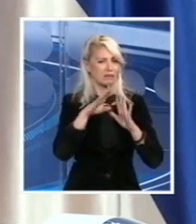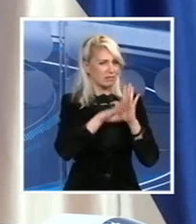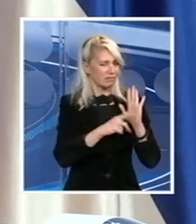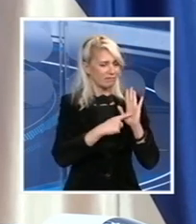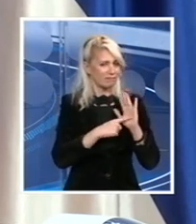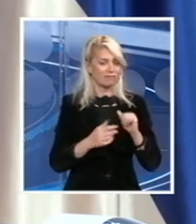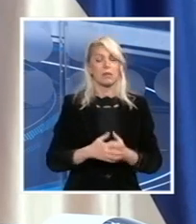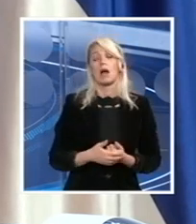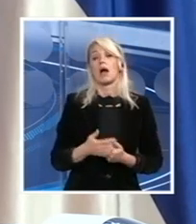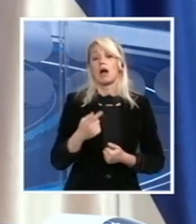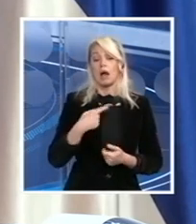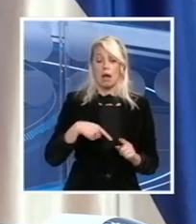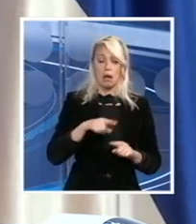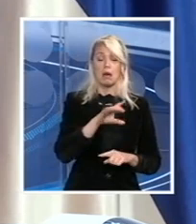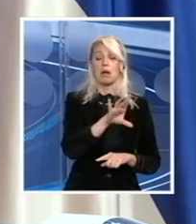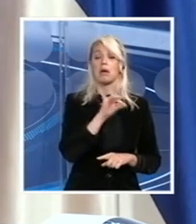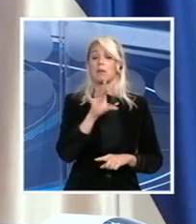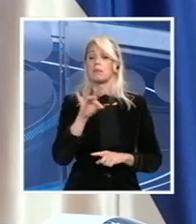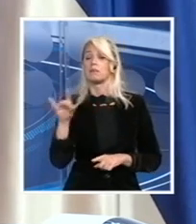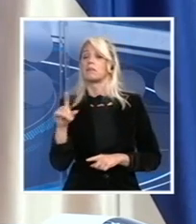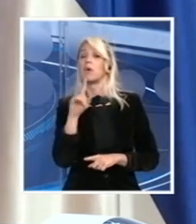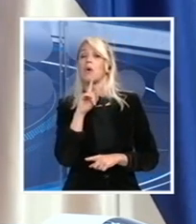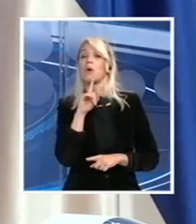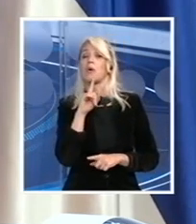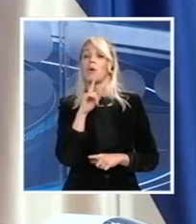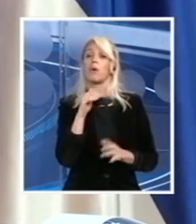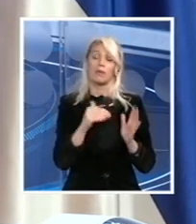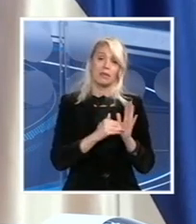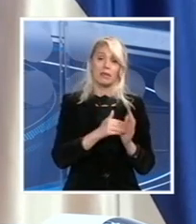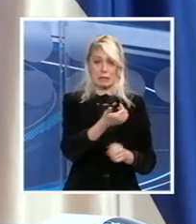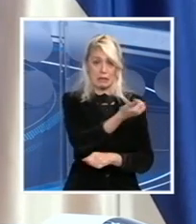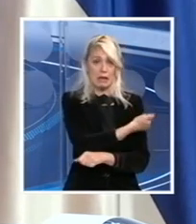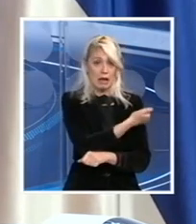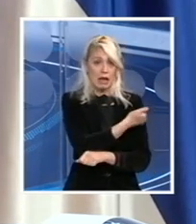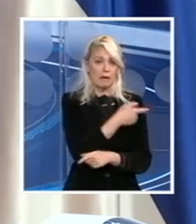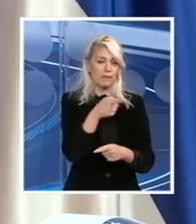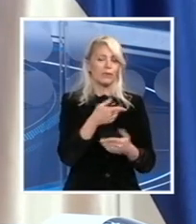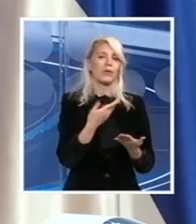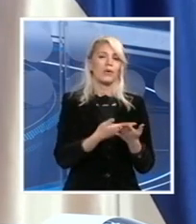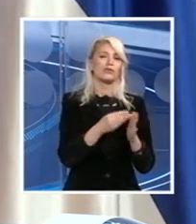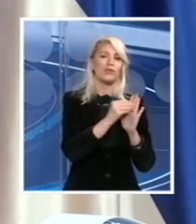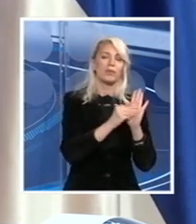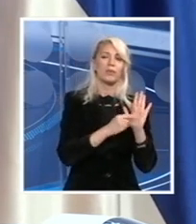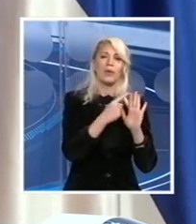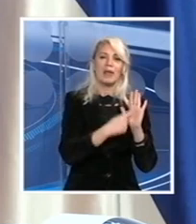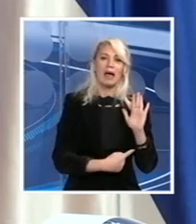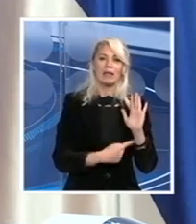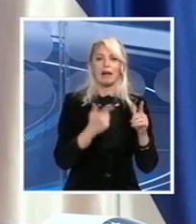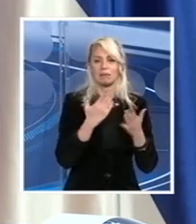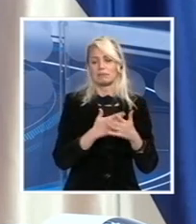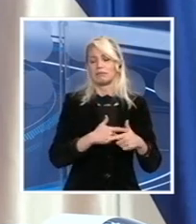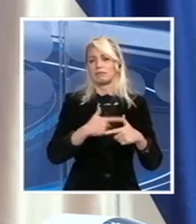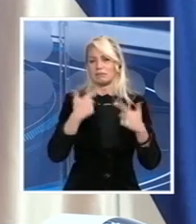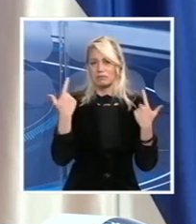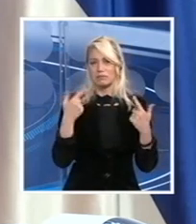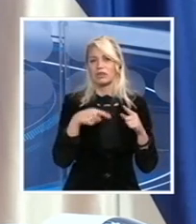ko treba da se vakciniše prvenstveno na osnovu podataka iz ove epidemije koje imamo sada, gde ćemo jasno videti